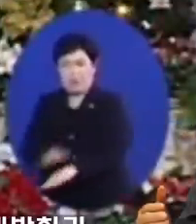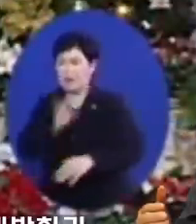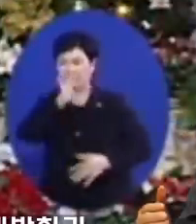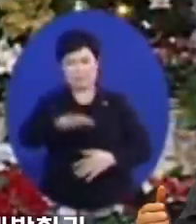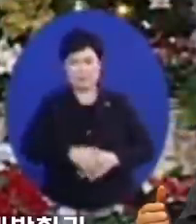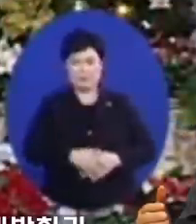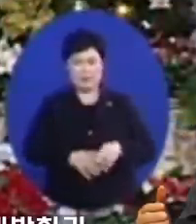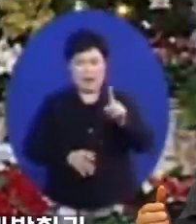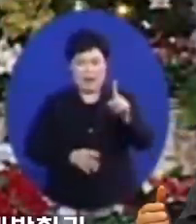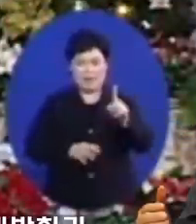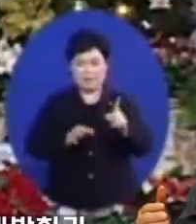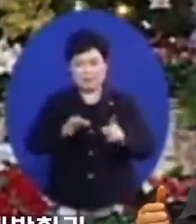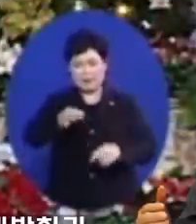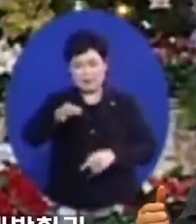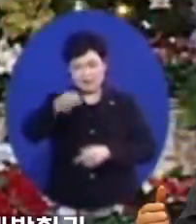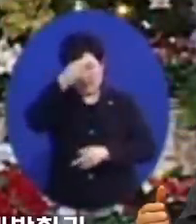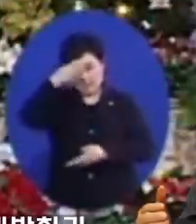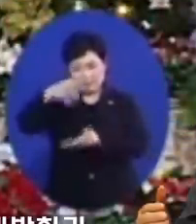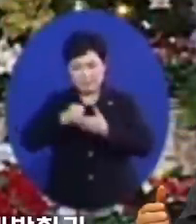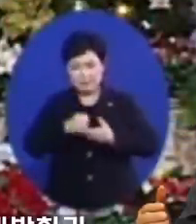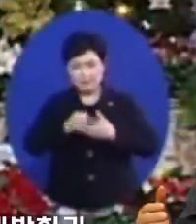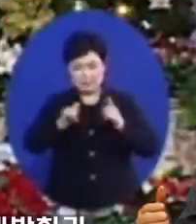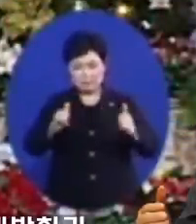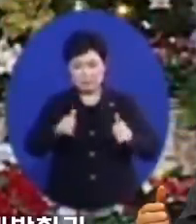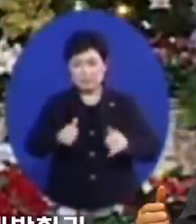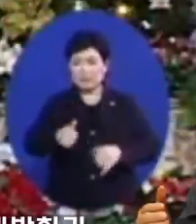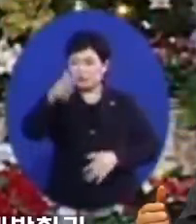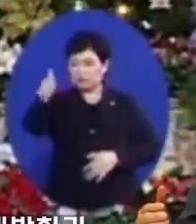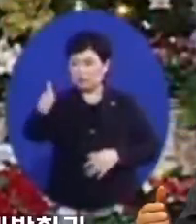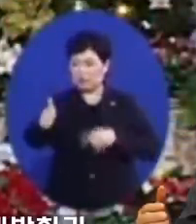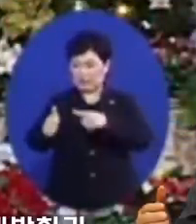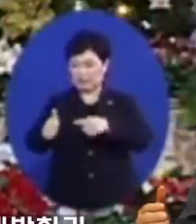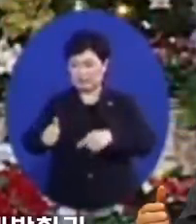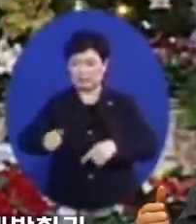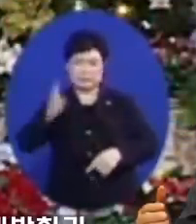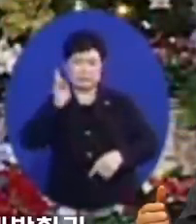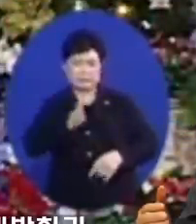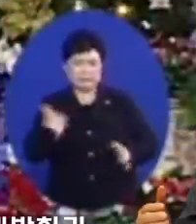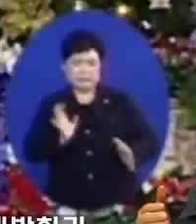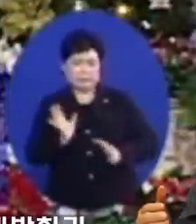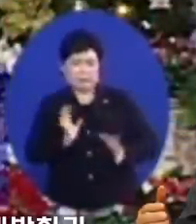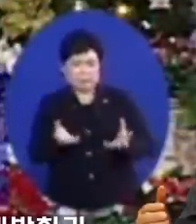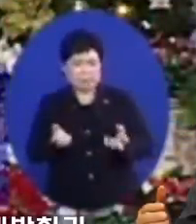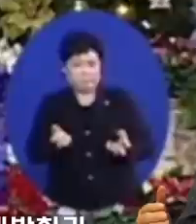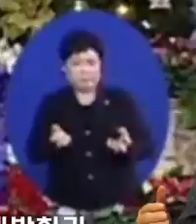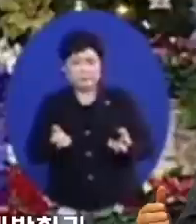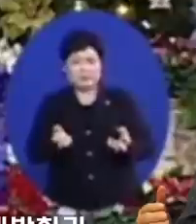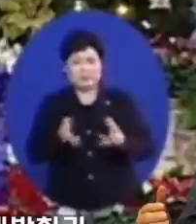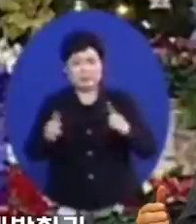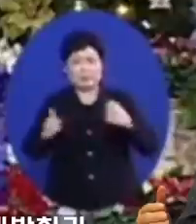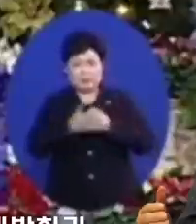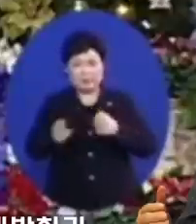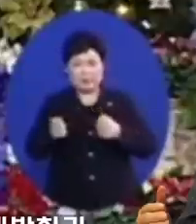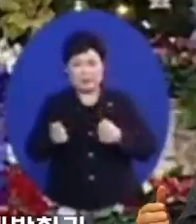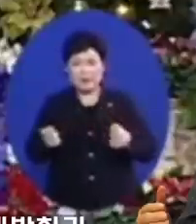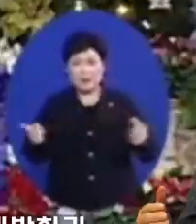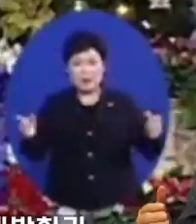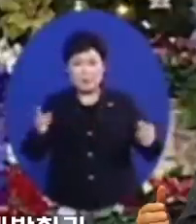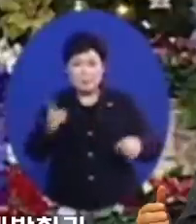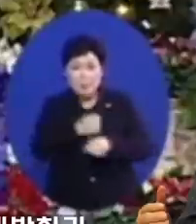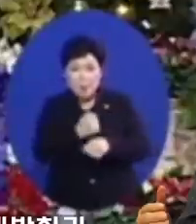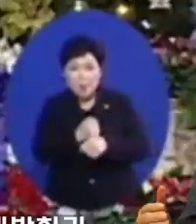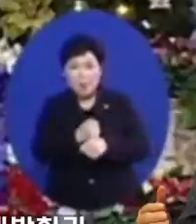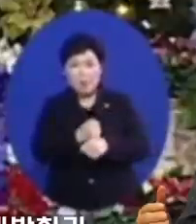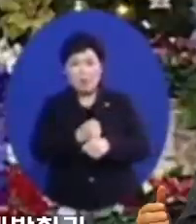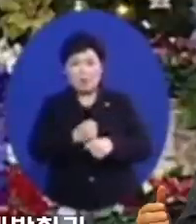한 달란트 받은 사람이 주님께 와서 당신은 굳은 사람이라 심지 않은 데서 거두고 해치지 않은 데서 모으는 줄을 내가 알았으므로 두려워하여